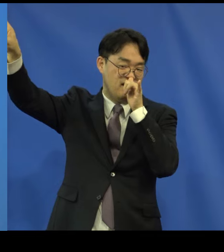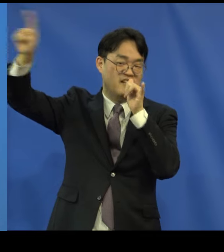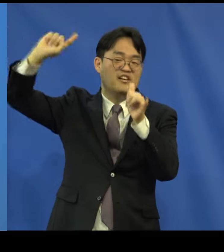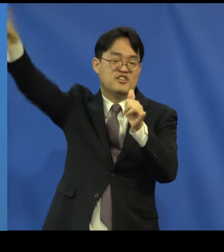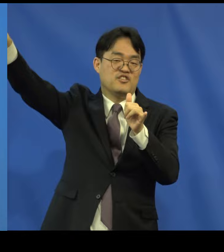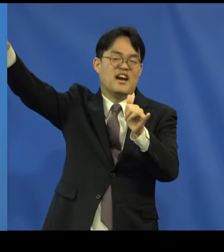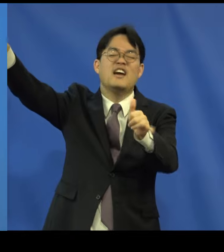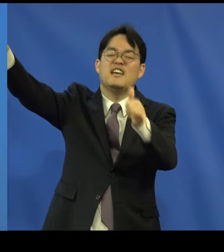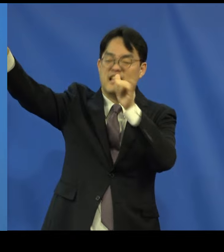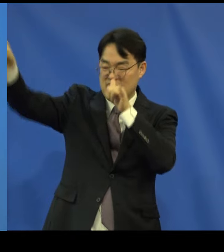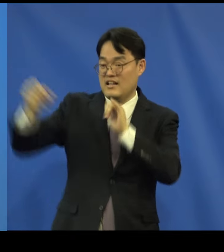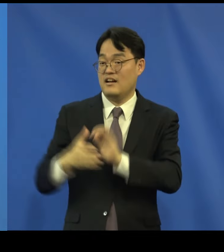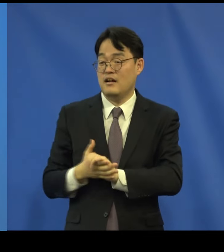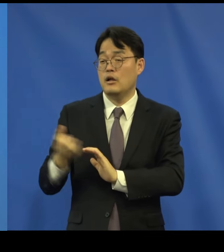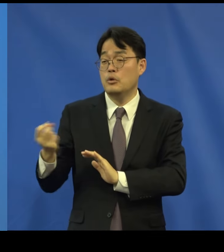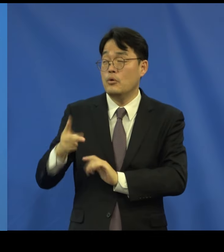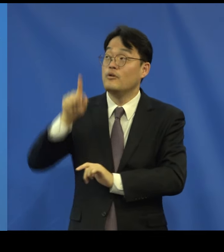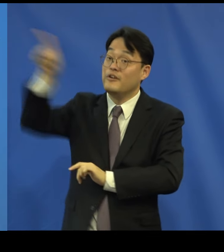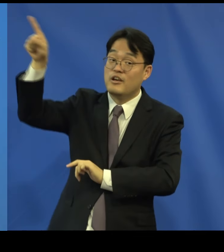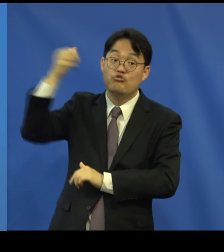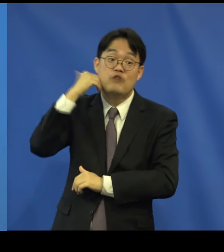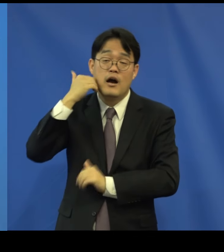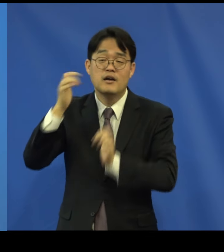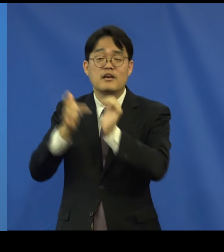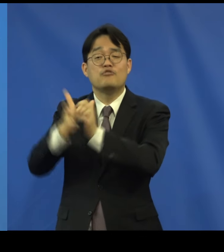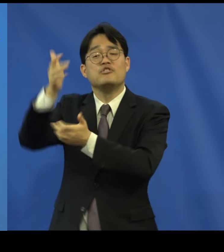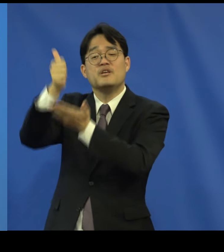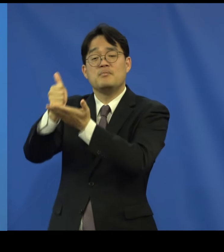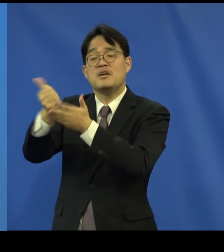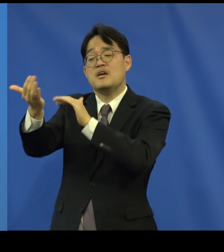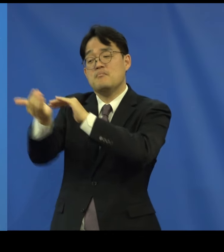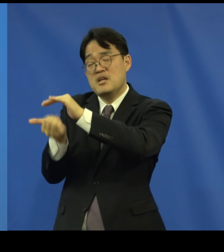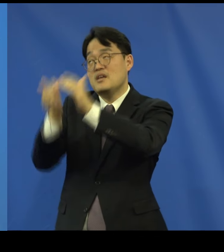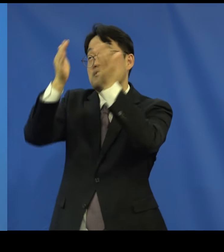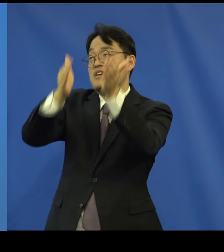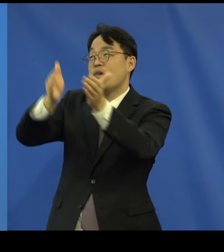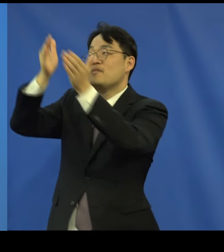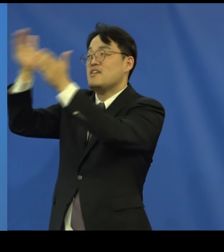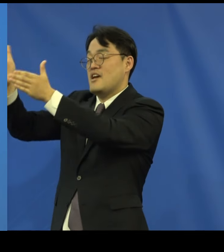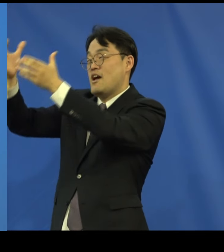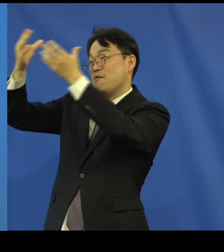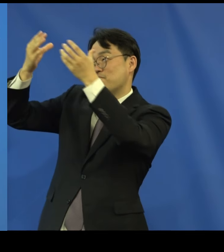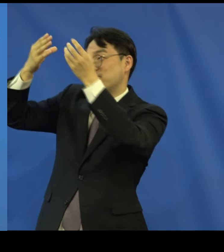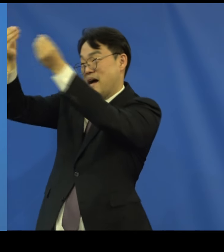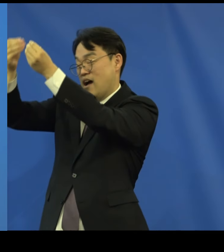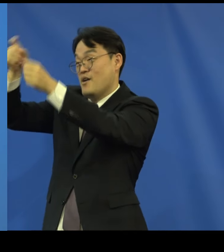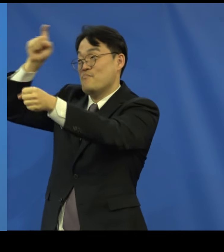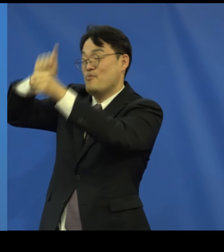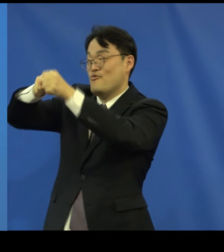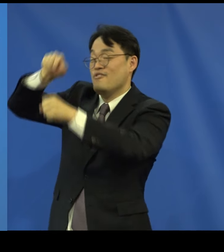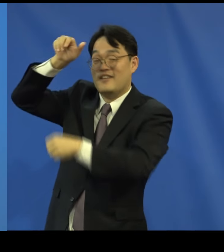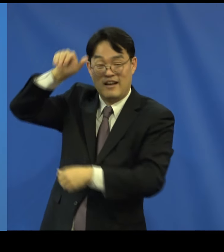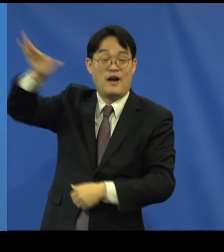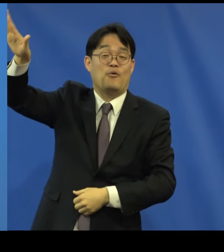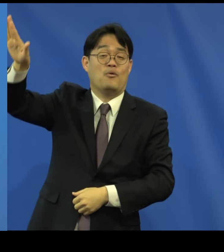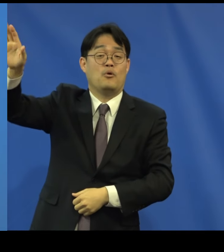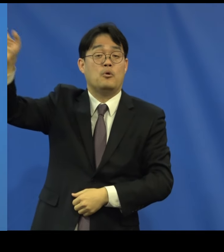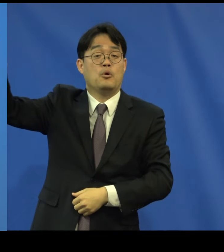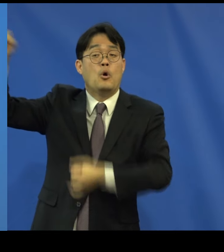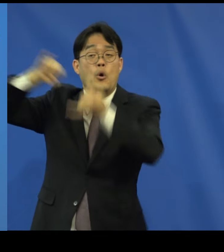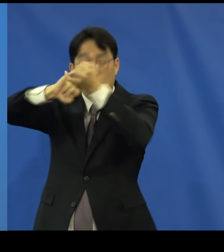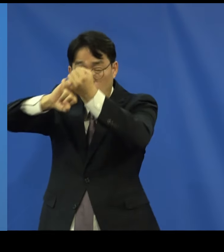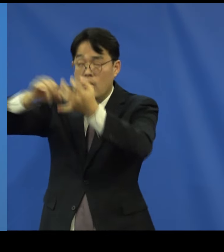주님이 그 초소를 예비하러 가신 이유, 결정적에서는 하나님이 준비하신다. 하나님이 우리를 위해 준비하신 나라를 사모하라는